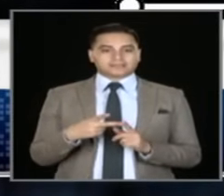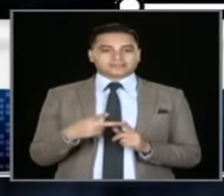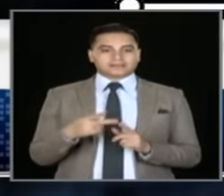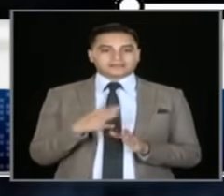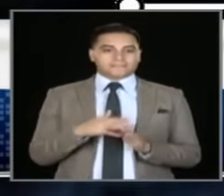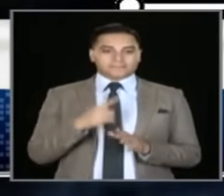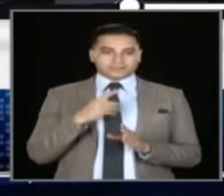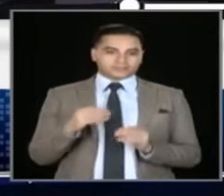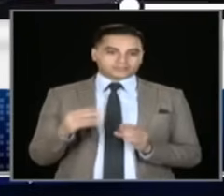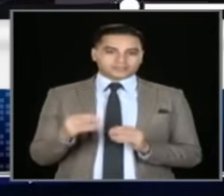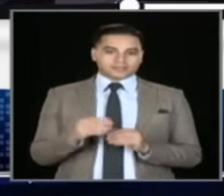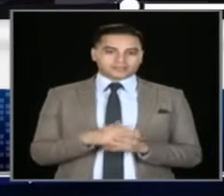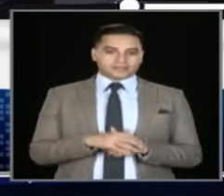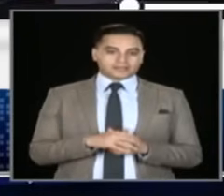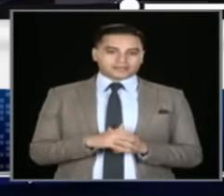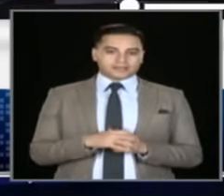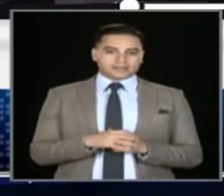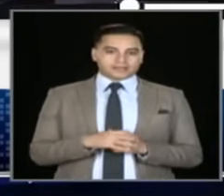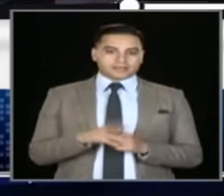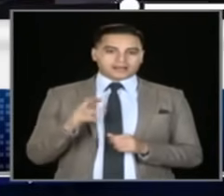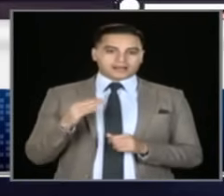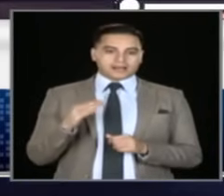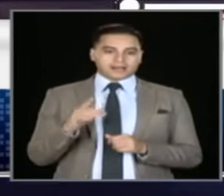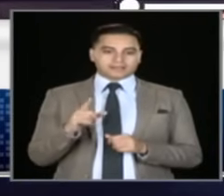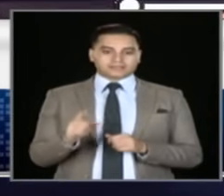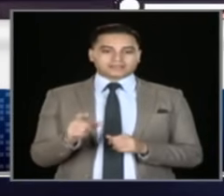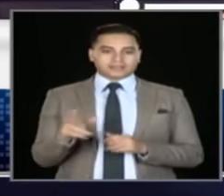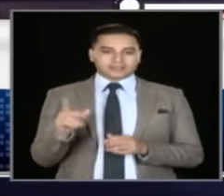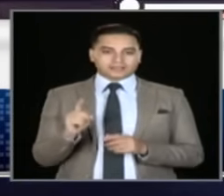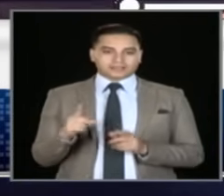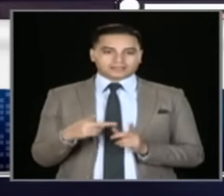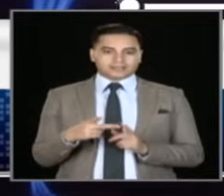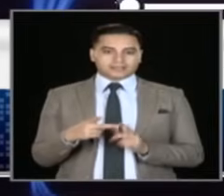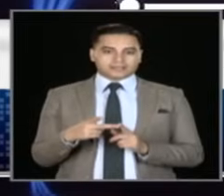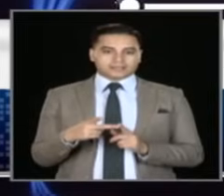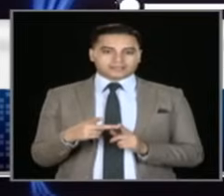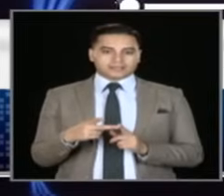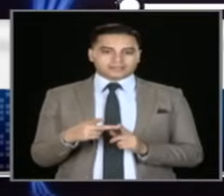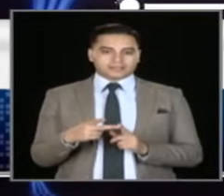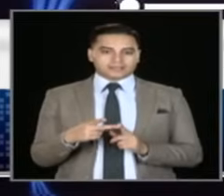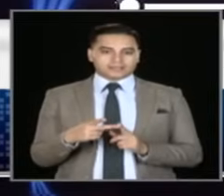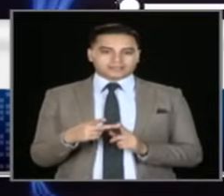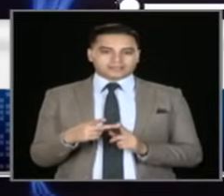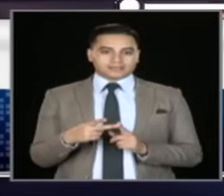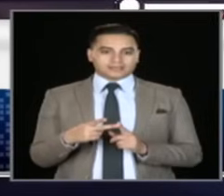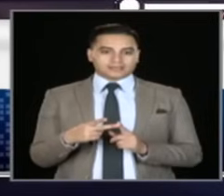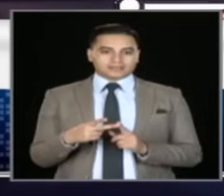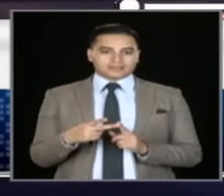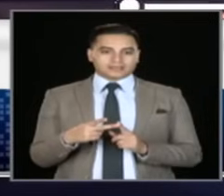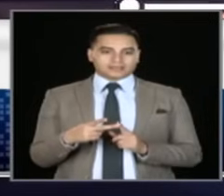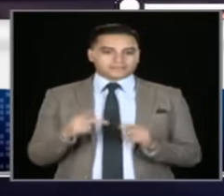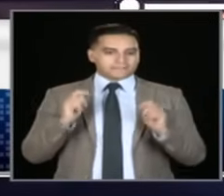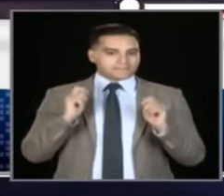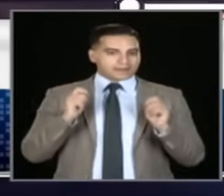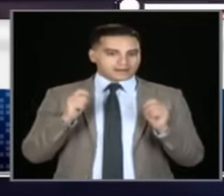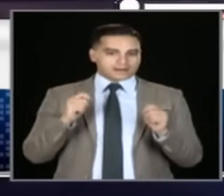محدش يتكلم. الحسن الثاني؟ ايوه. انا كده كده هي اجابه كانت من الاول، فقلت تونسيه. مغربيه.